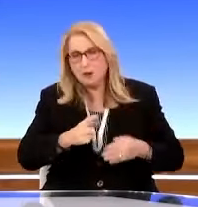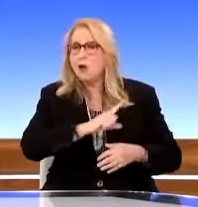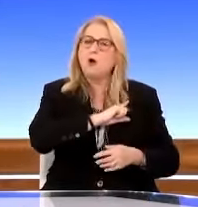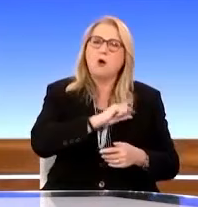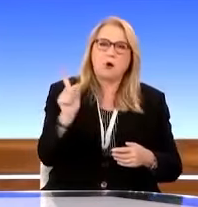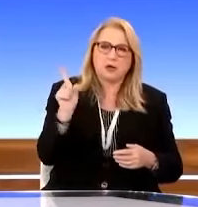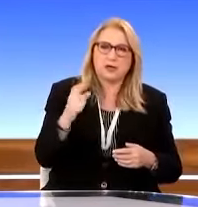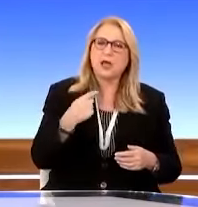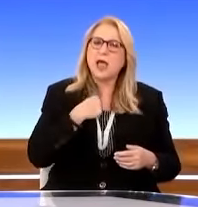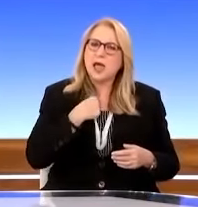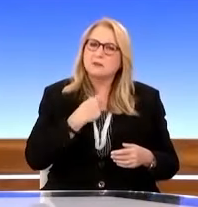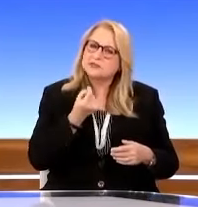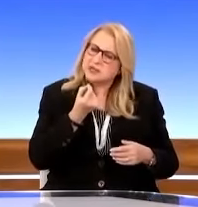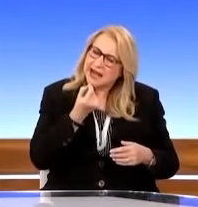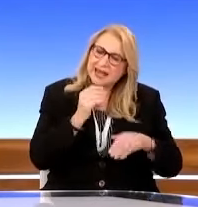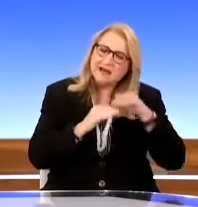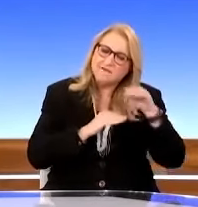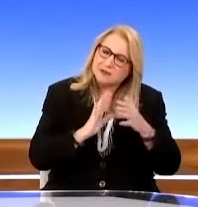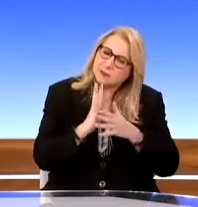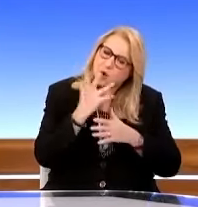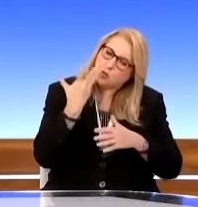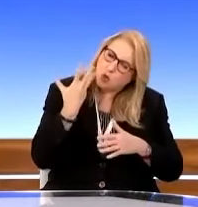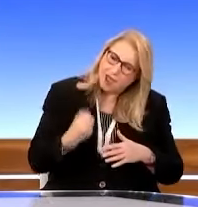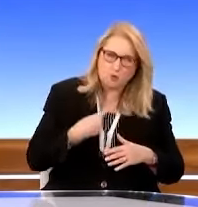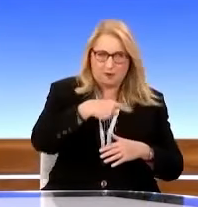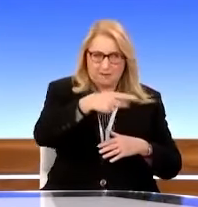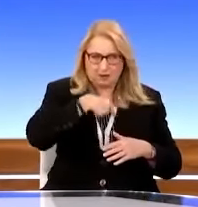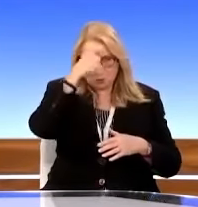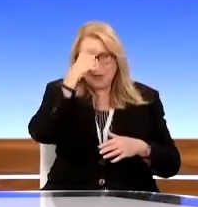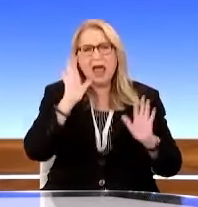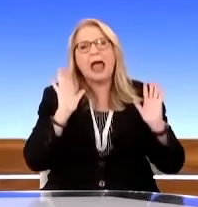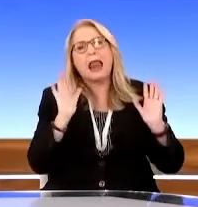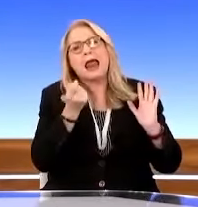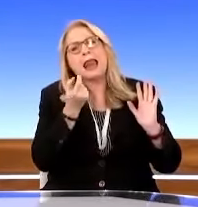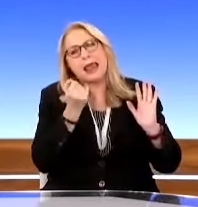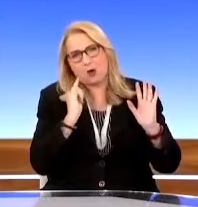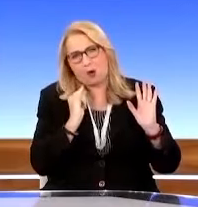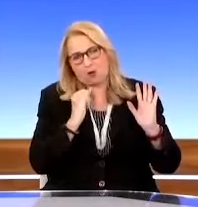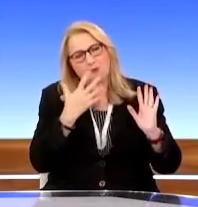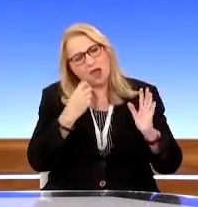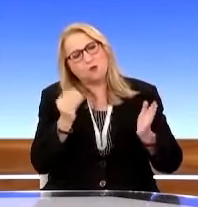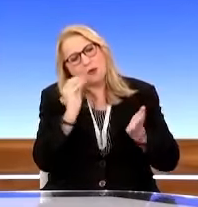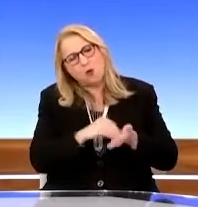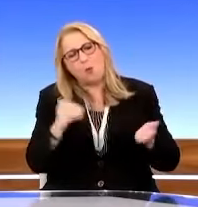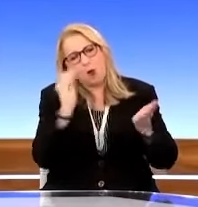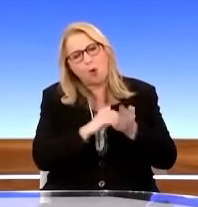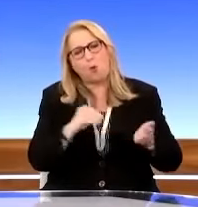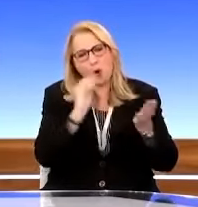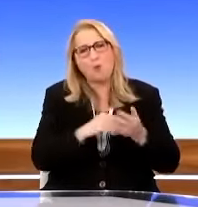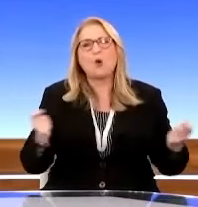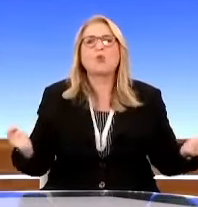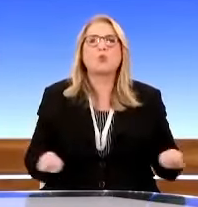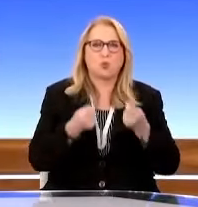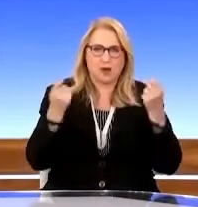είπα, έχουμε κάνει κάποια βήματα πρόοδου, αλλά έχουμε ακόμα πολλή δουλειά να κάνουμε. Τέλος, να τονίσω στο ζήτημα αυτό την πολύ